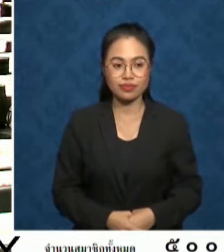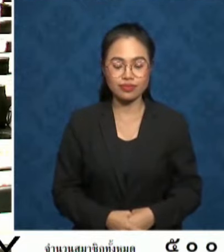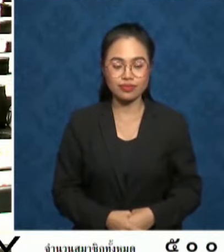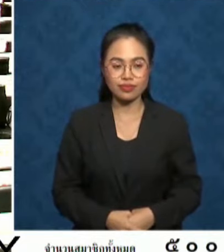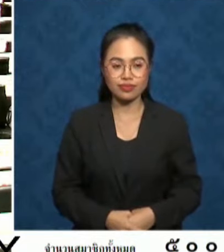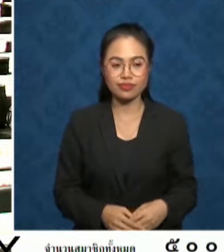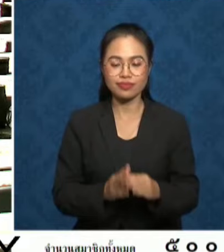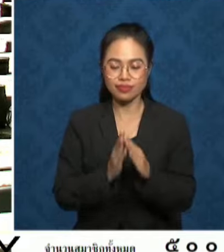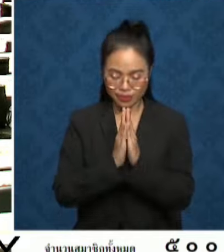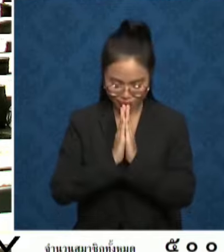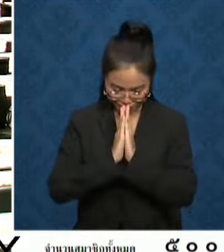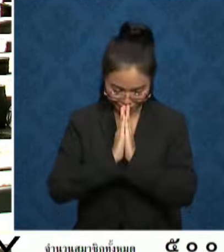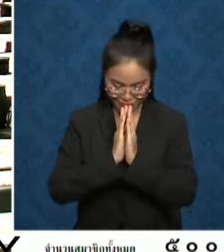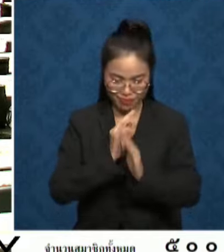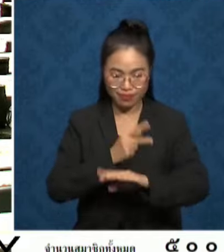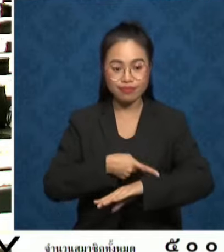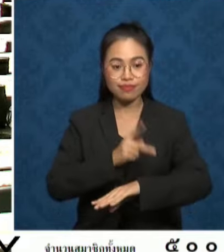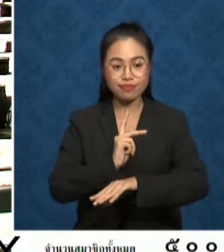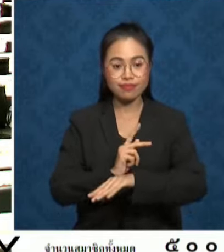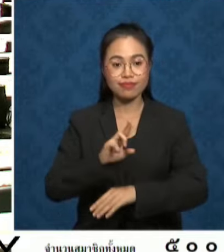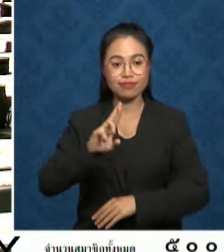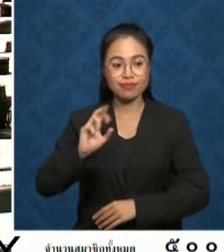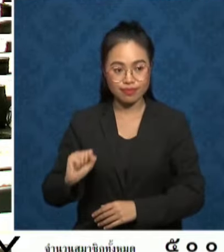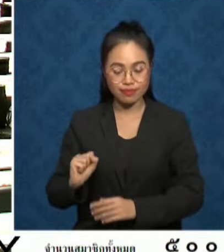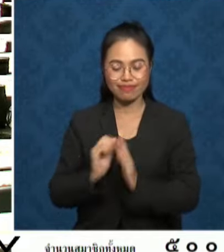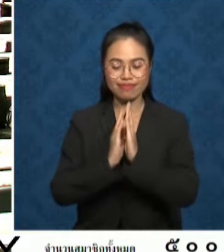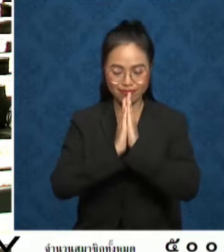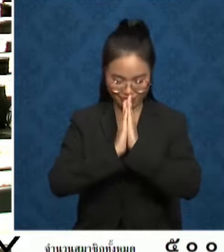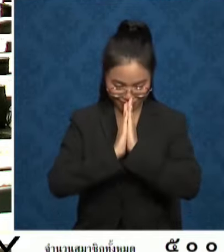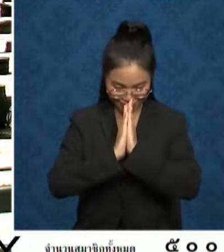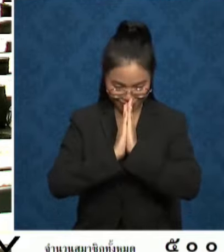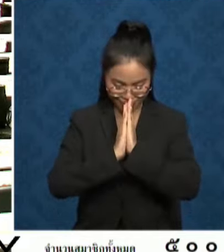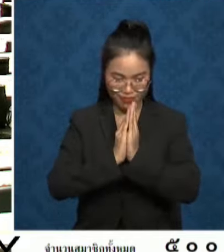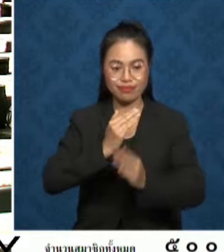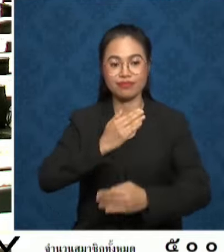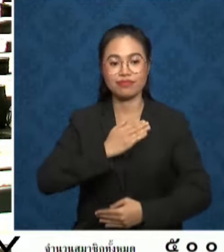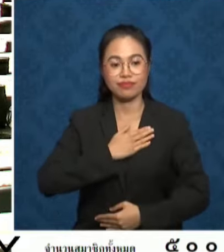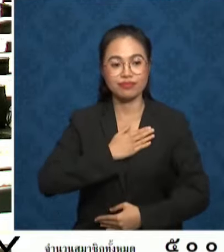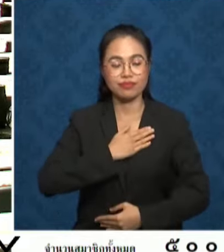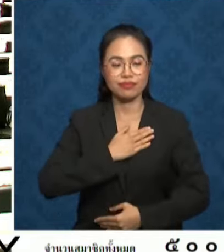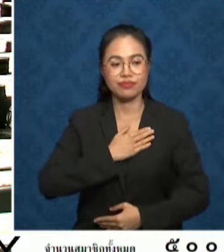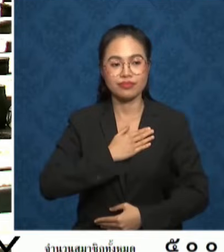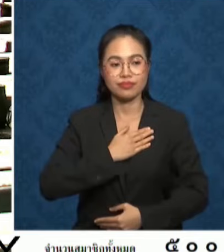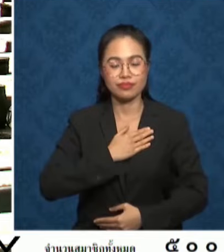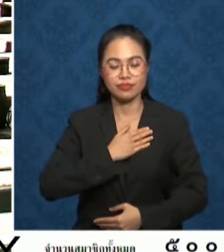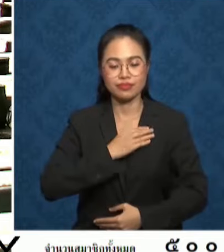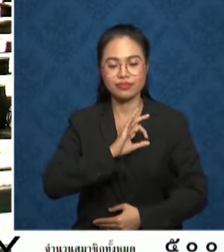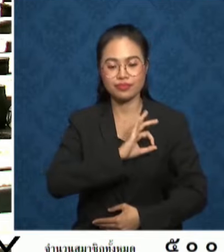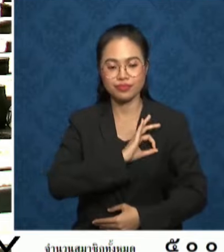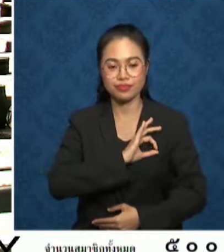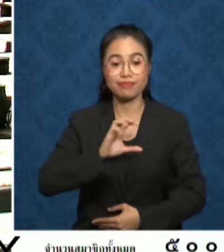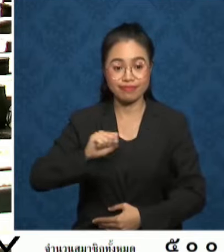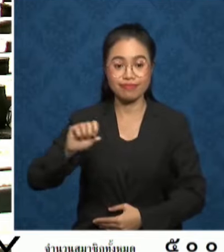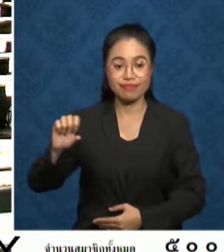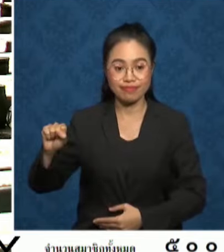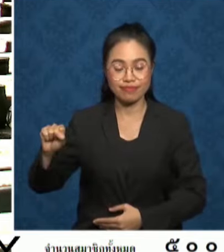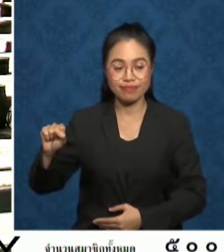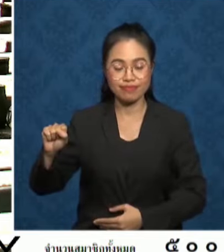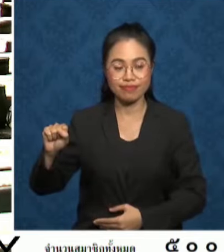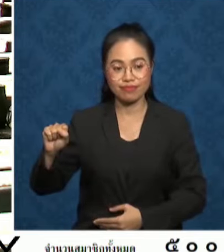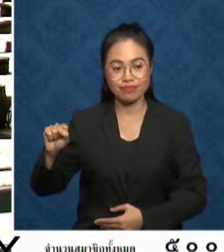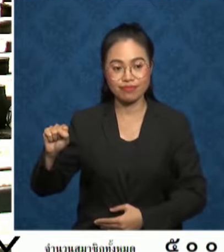ขเรียนท่านประธานสภาที่เคารพผมเกชาศักดสมบูรณ์สมาชิกสภาพู้ราษฎรแบบบัญชี